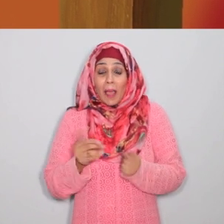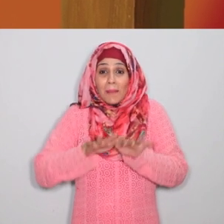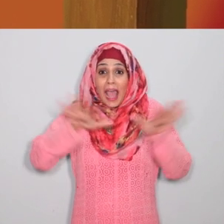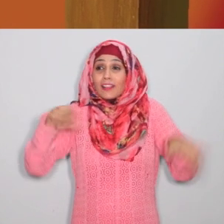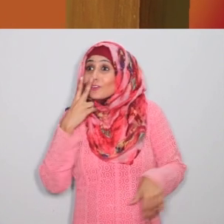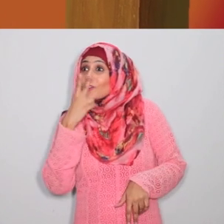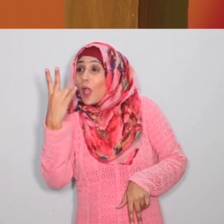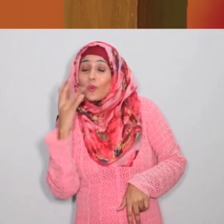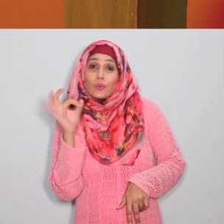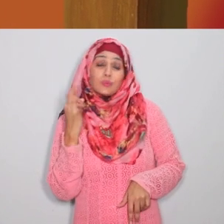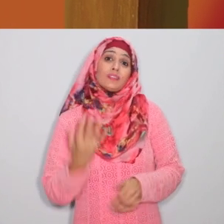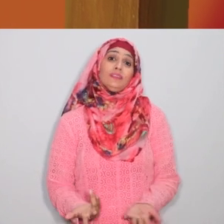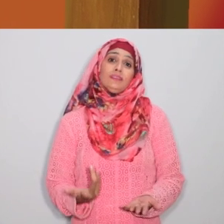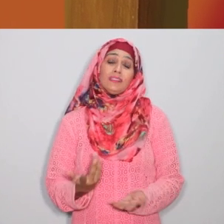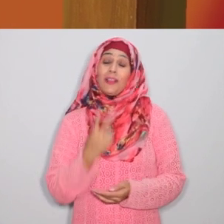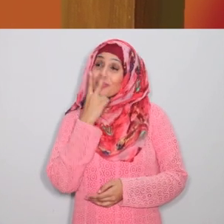लगा